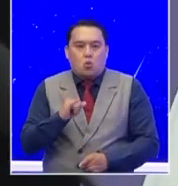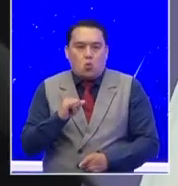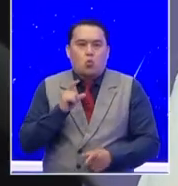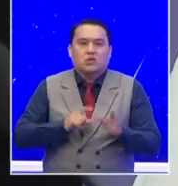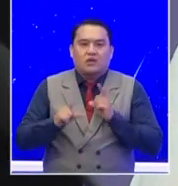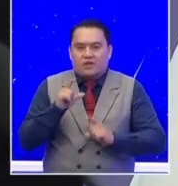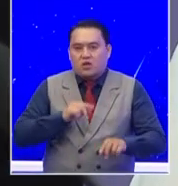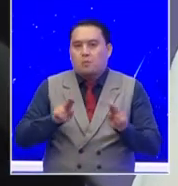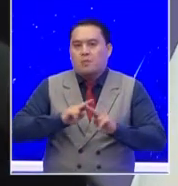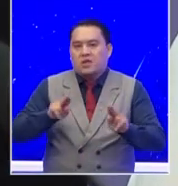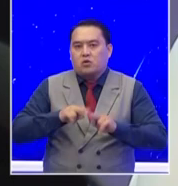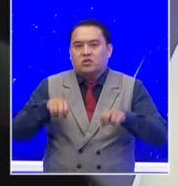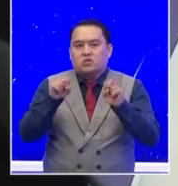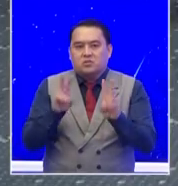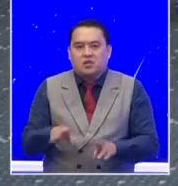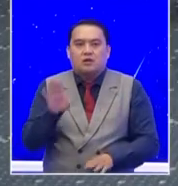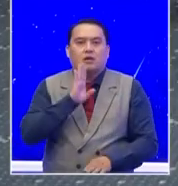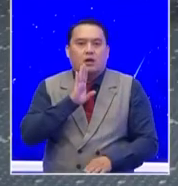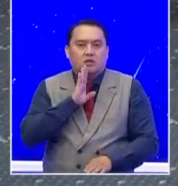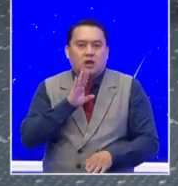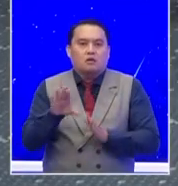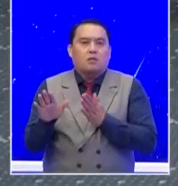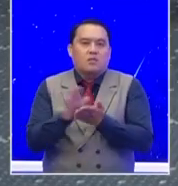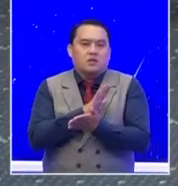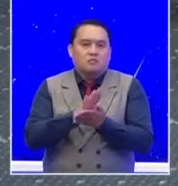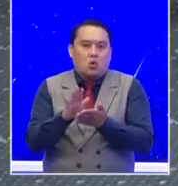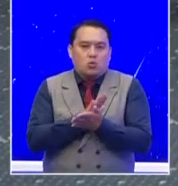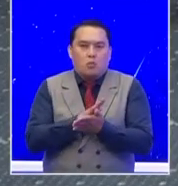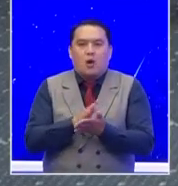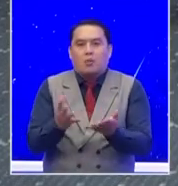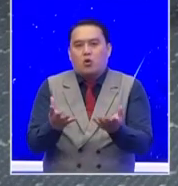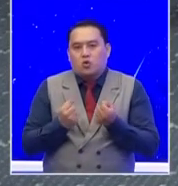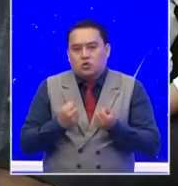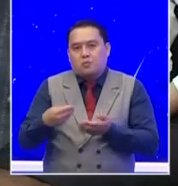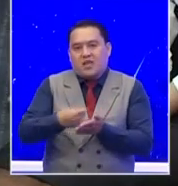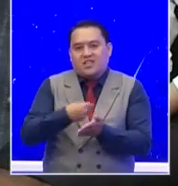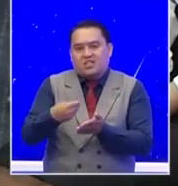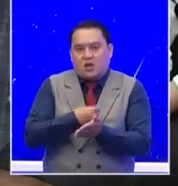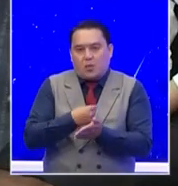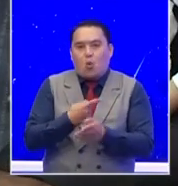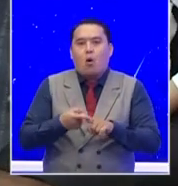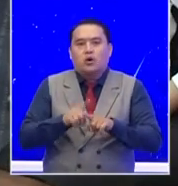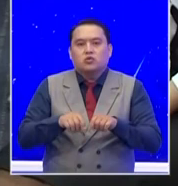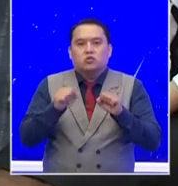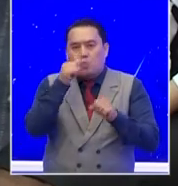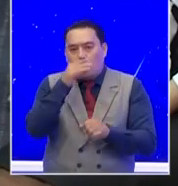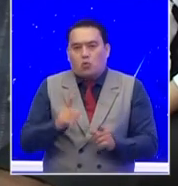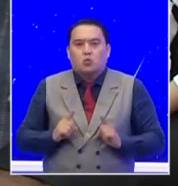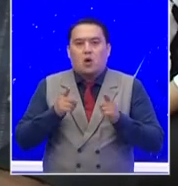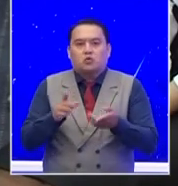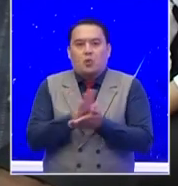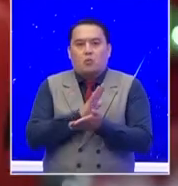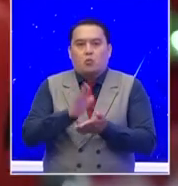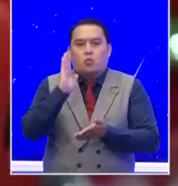именитая саженцы гурова на педагогическую специальность девушка гарантированно будет получать стипендию даже если не сможет получить